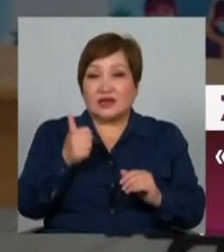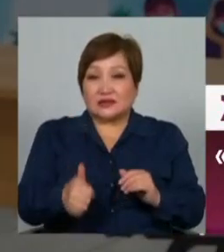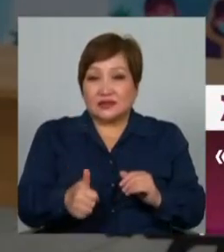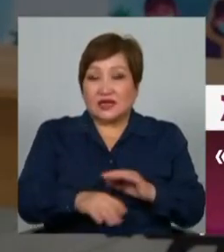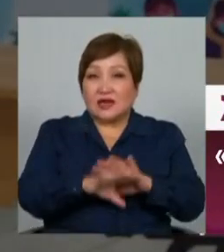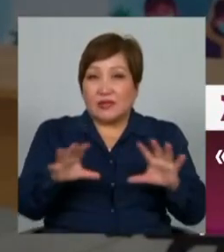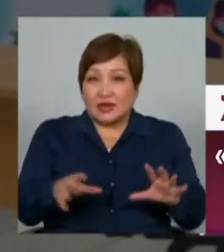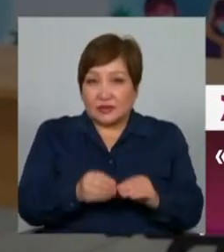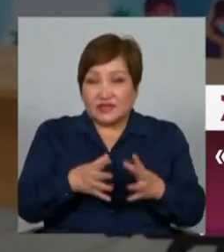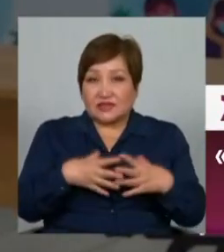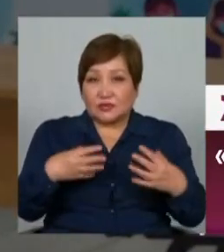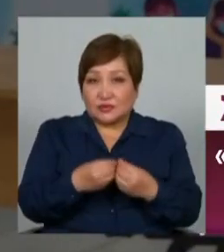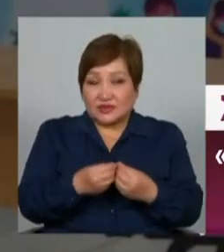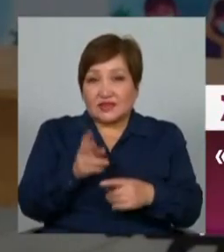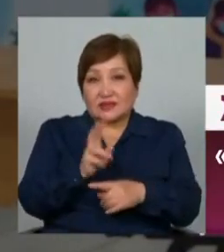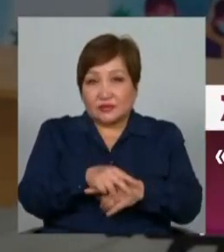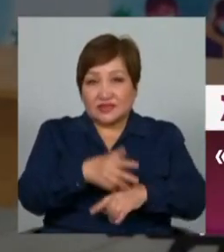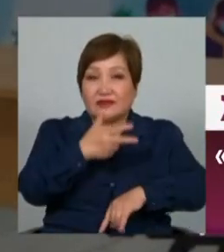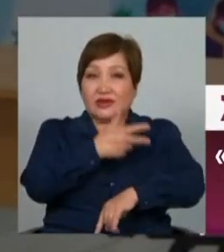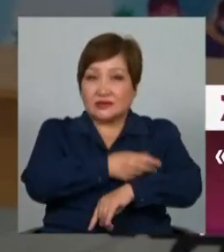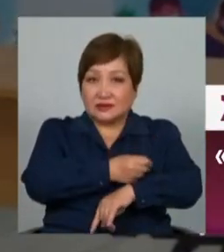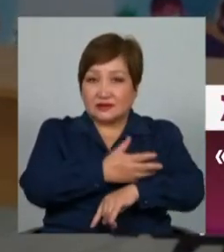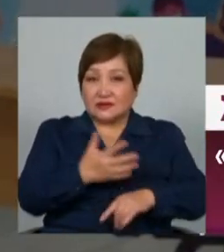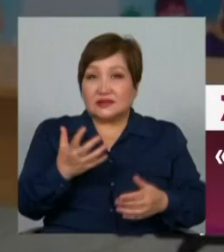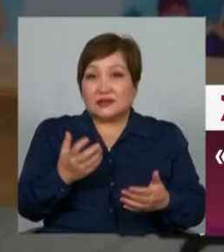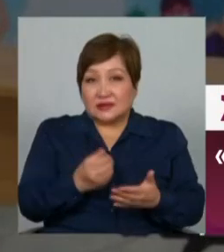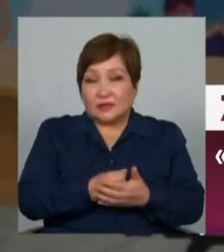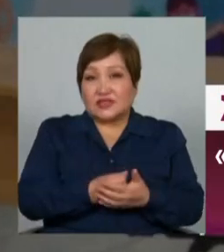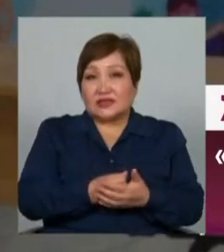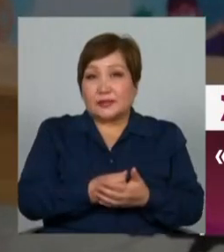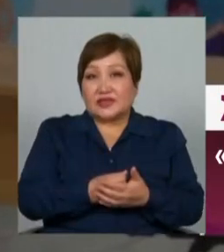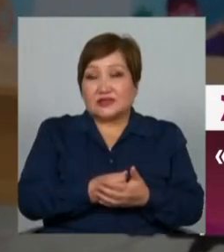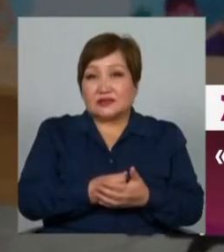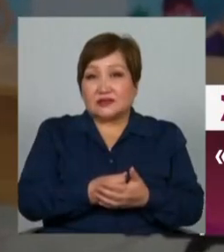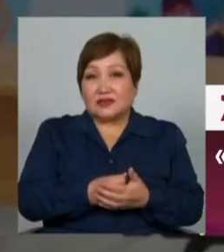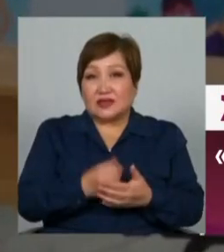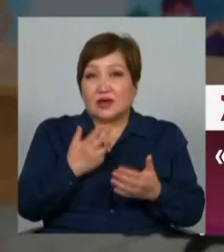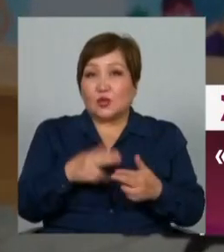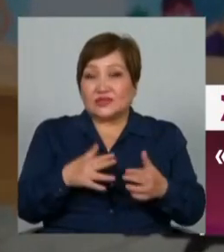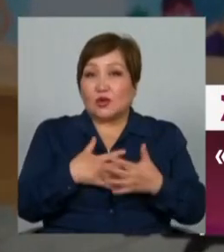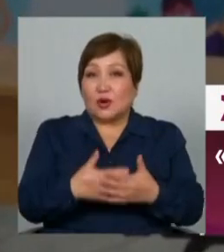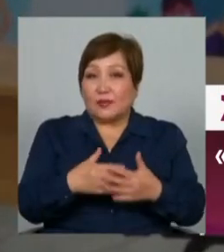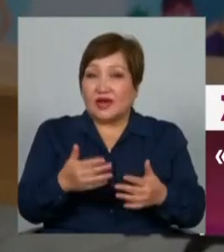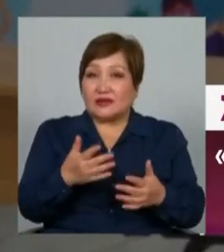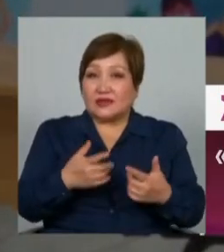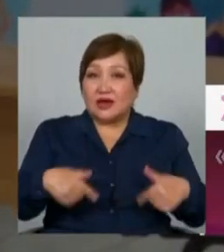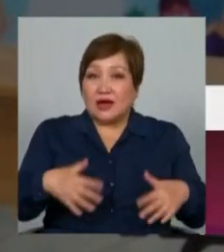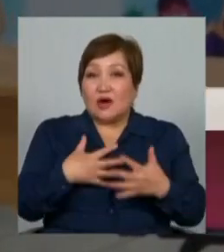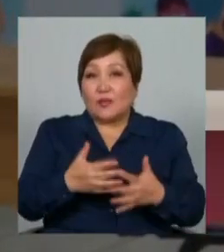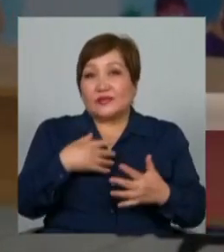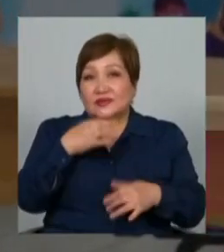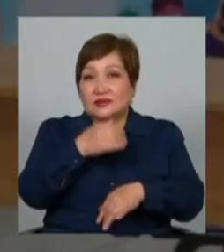Бәріміз жануямызбен келіп вакцина салып жатырмыз. Осы қоғамға айтарым,